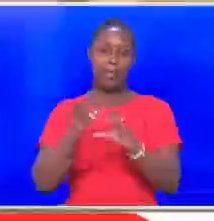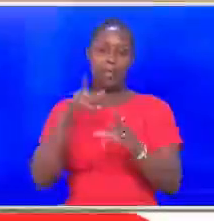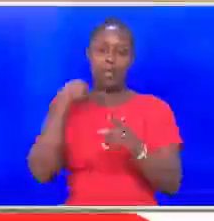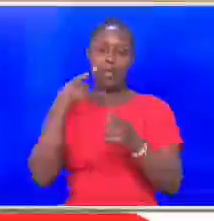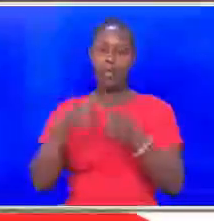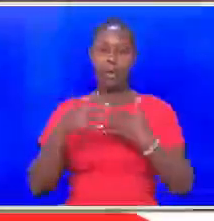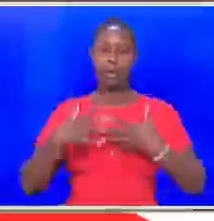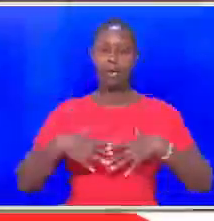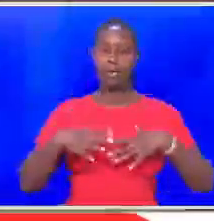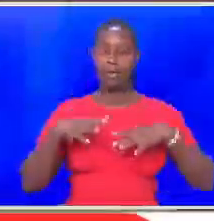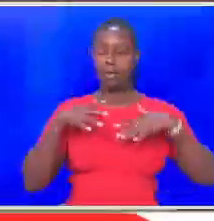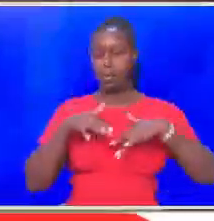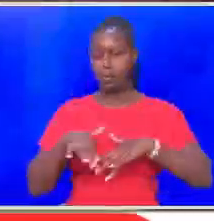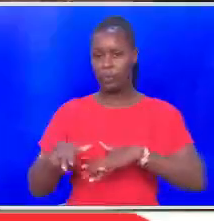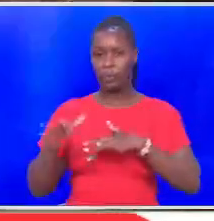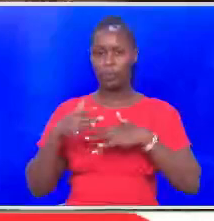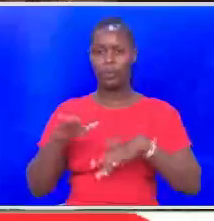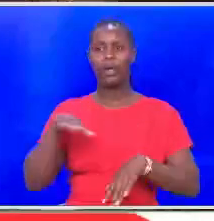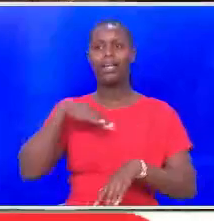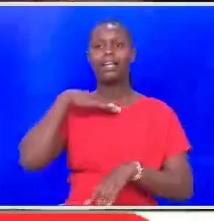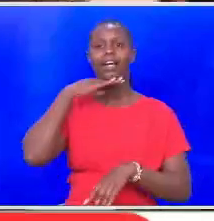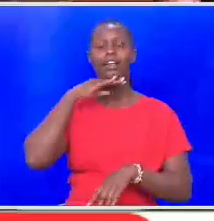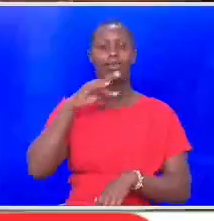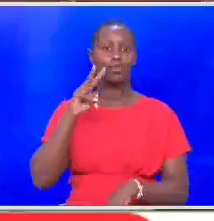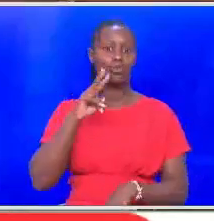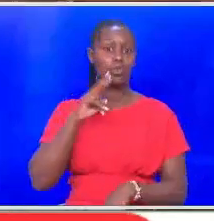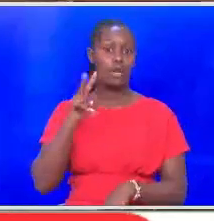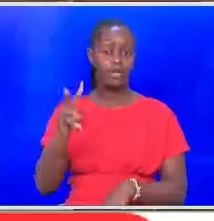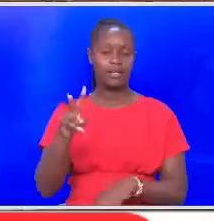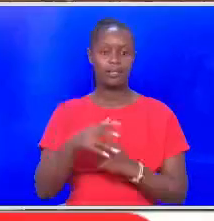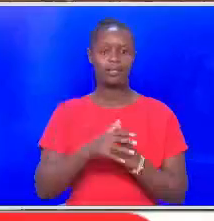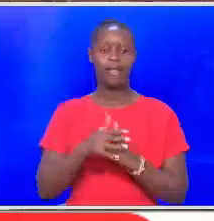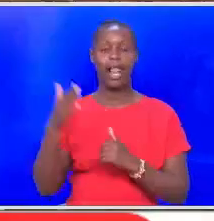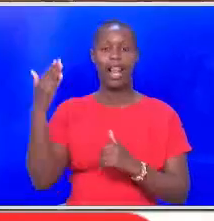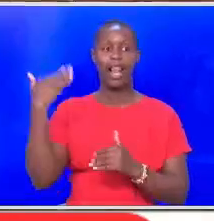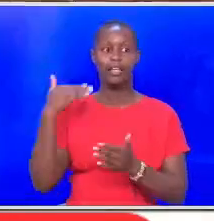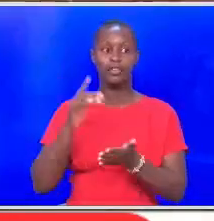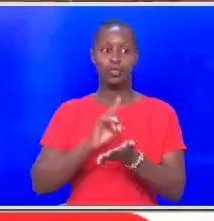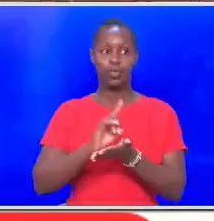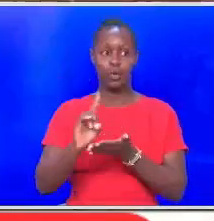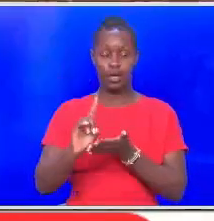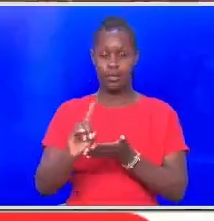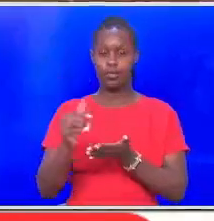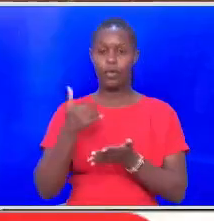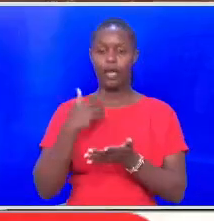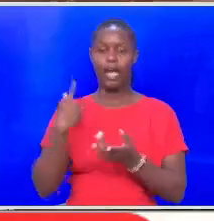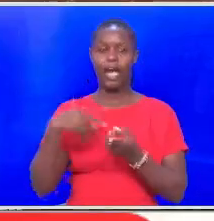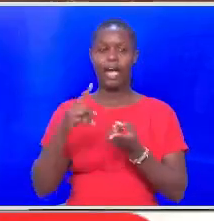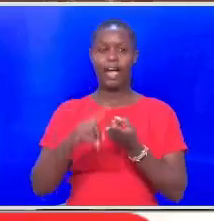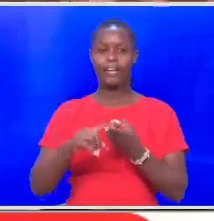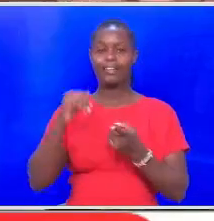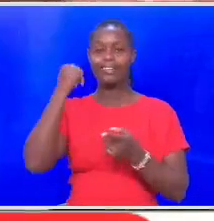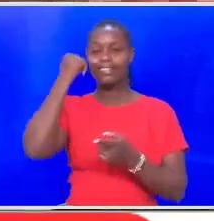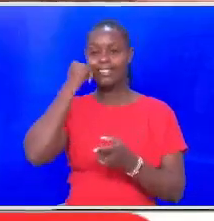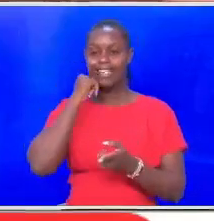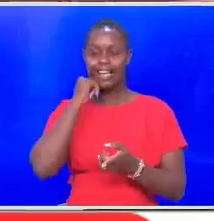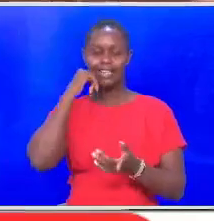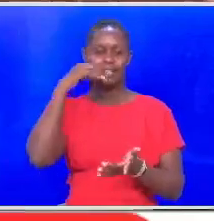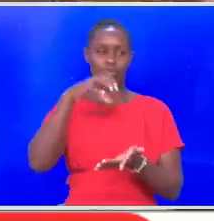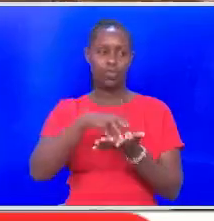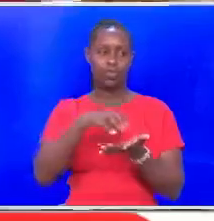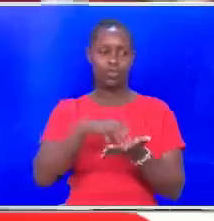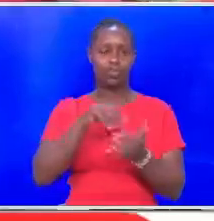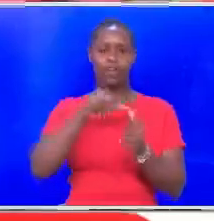watu 200. You are aware last week we had a very unfortunate incident not far away from